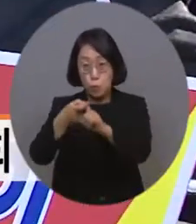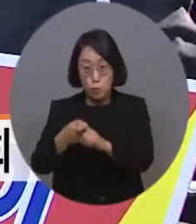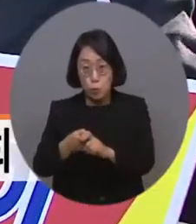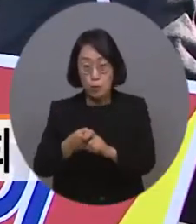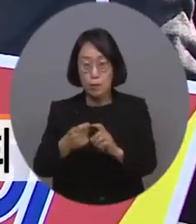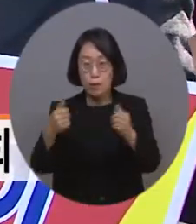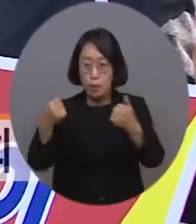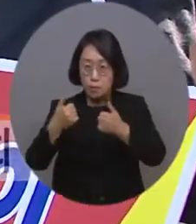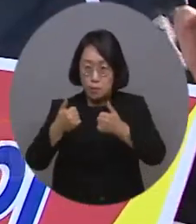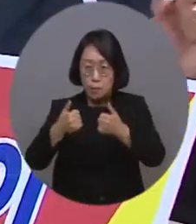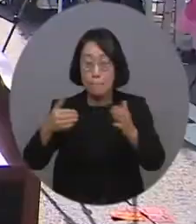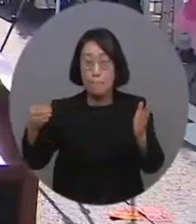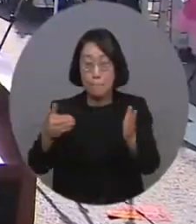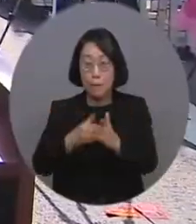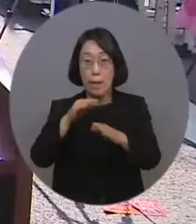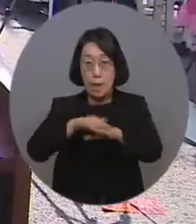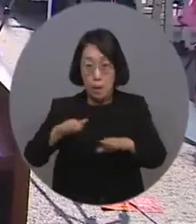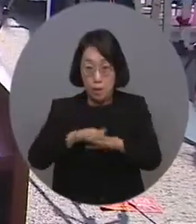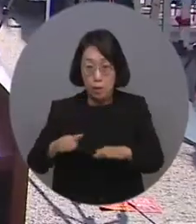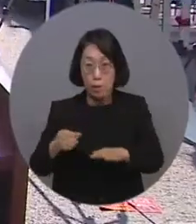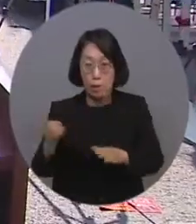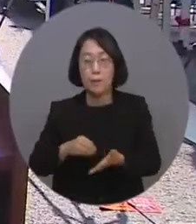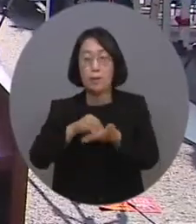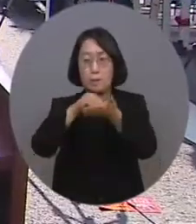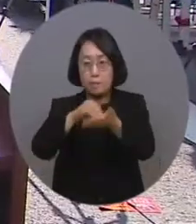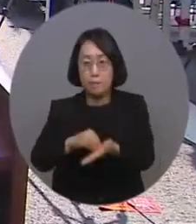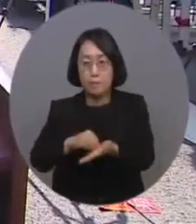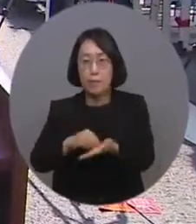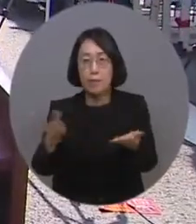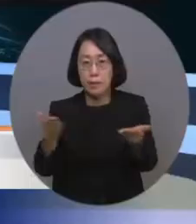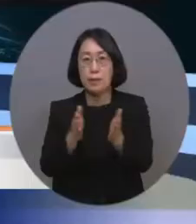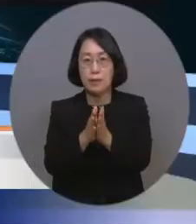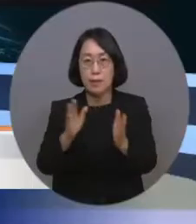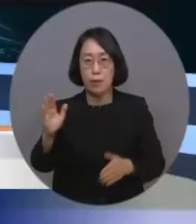협상이 타결돼 다시 현장에서 일하게 됐다고 알려졌습니다.